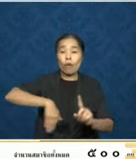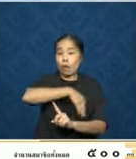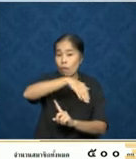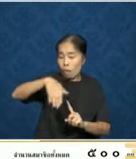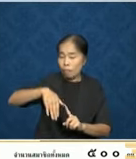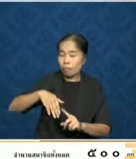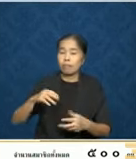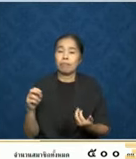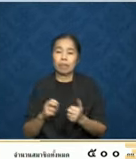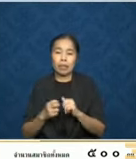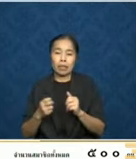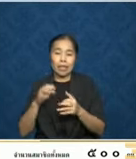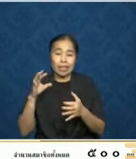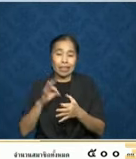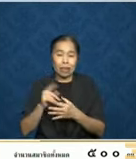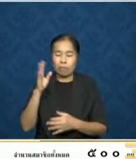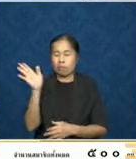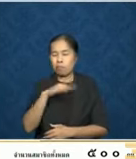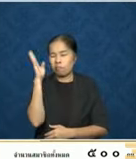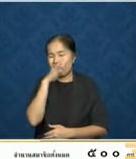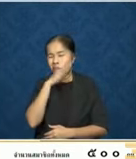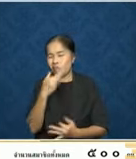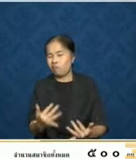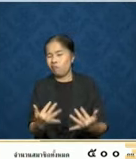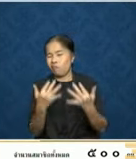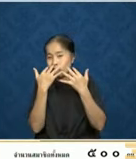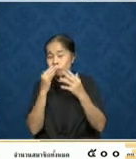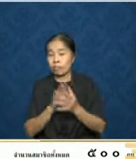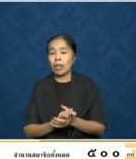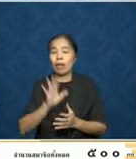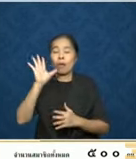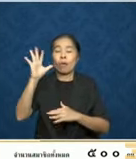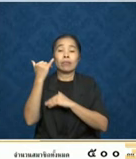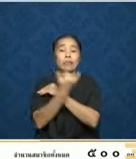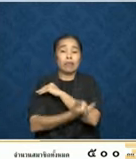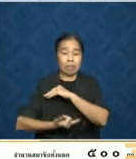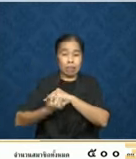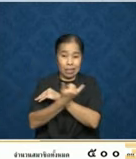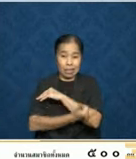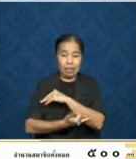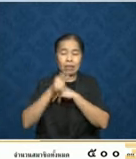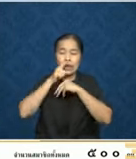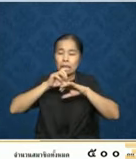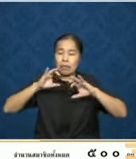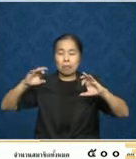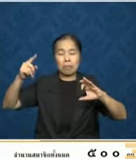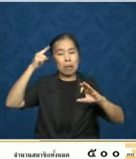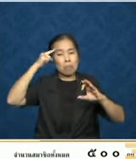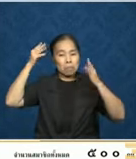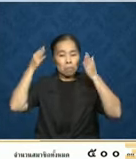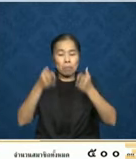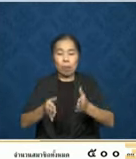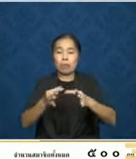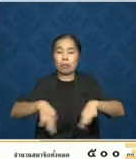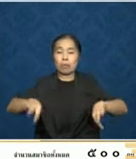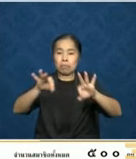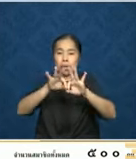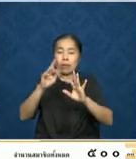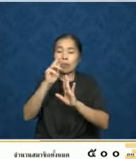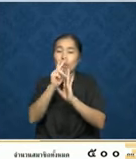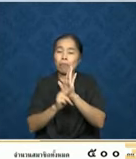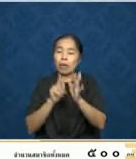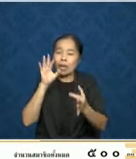เป็นแหล่งกำเนิดมลพิษครับในต่างประเทศครับรัฐบาลจะให้ความสำคัญกับการบังคับใช้กฎหมายด้